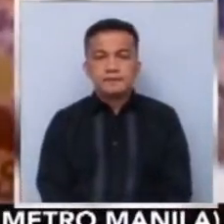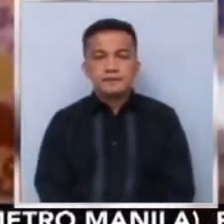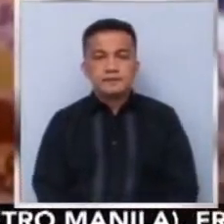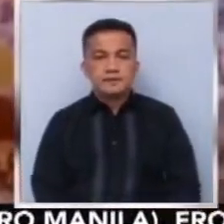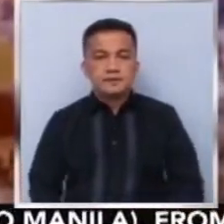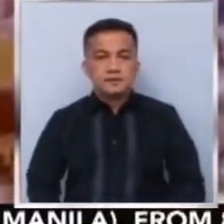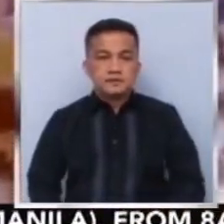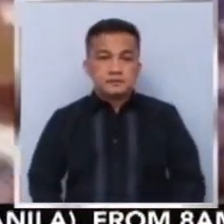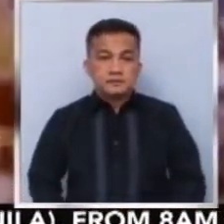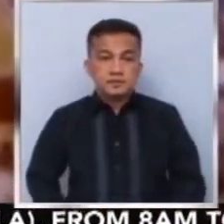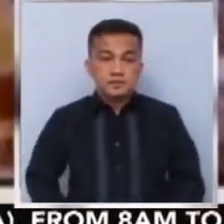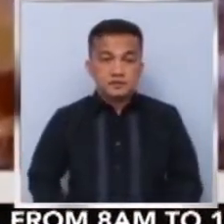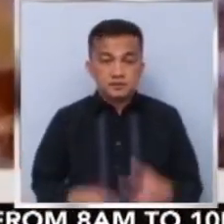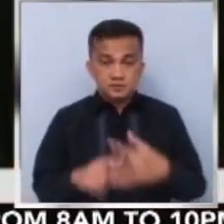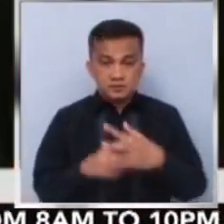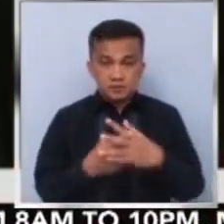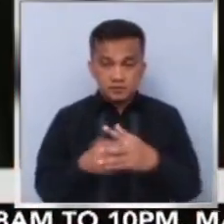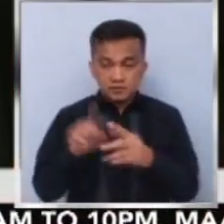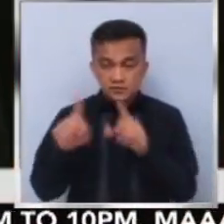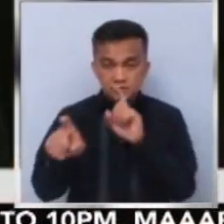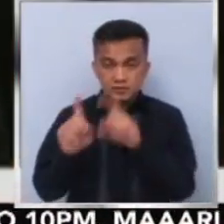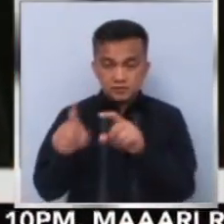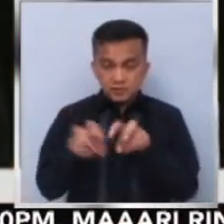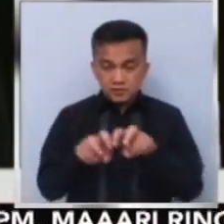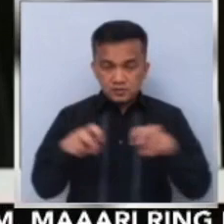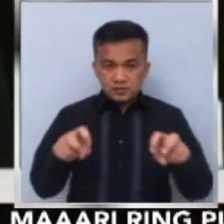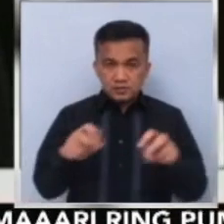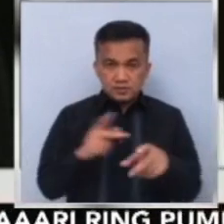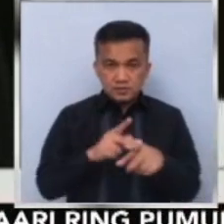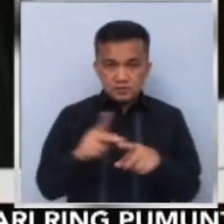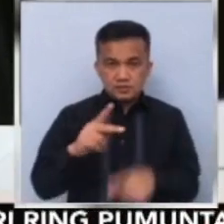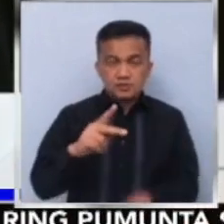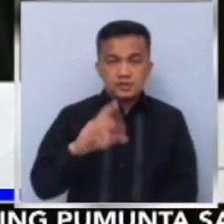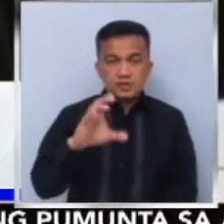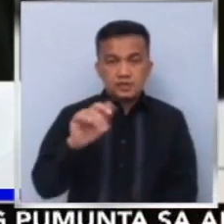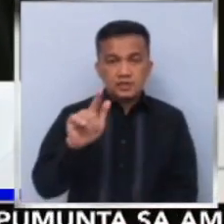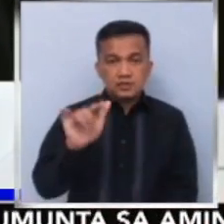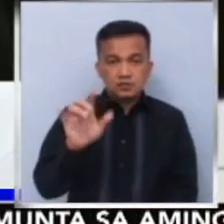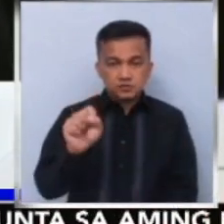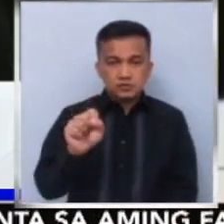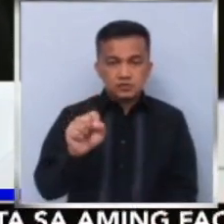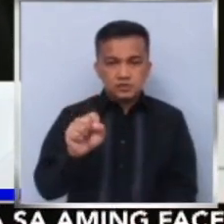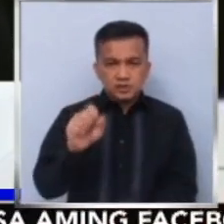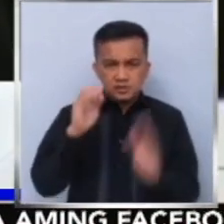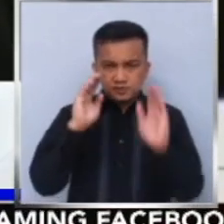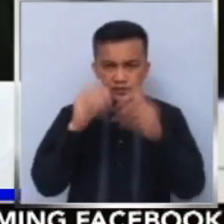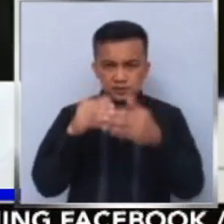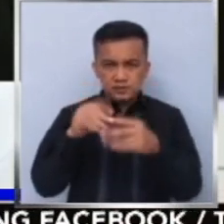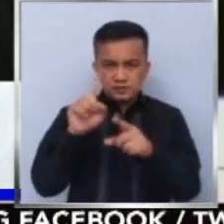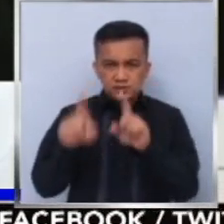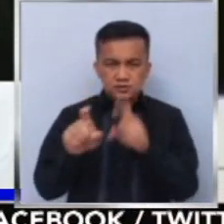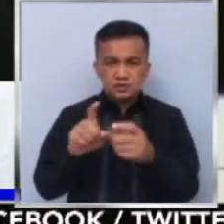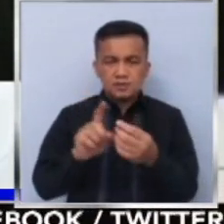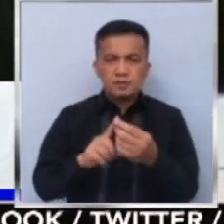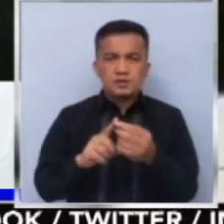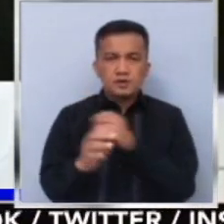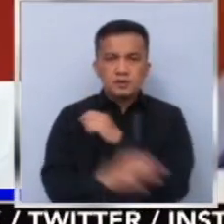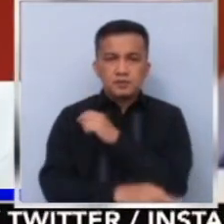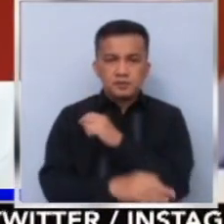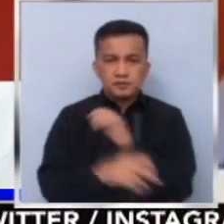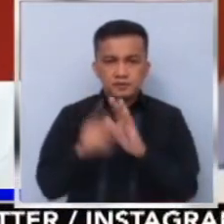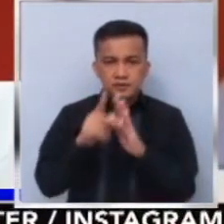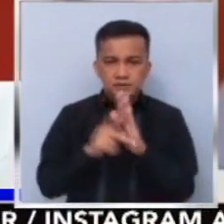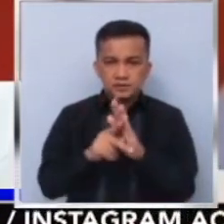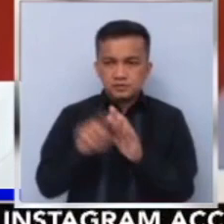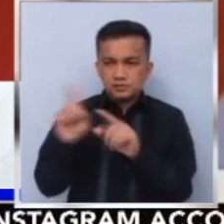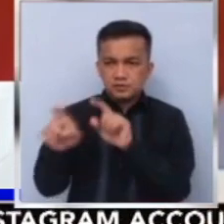Umpisa pa lang ng pagtatanong ng panelist na si Professor Clarita Carlos, isang espesipikong tanong agad tungkol sa foreign policy, ang ibinato sa apat na kandidato na